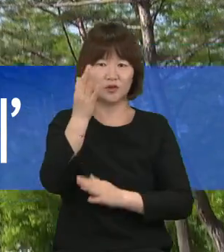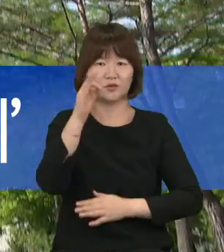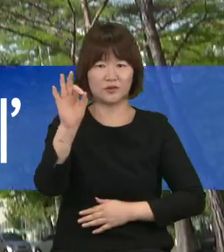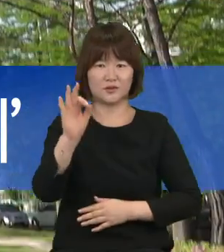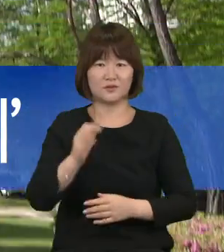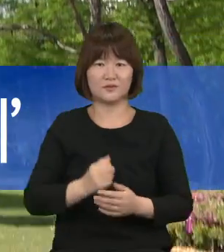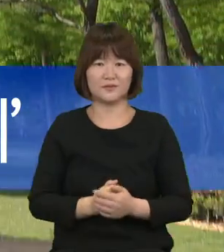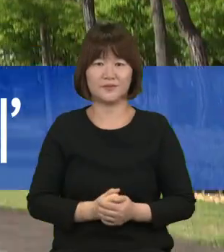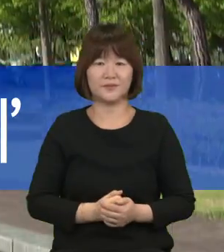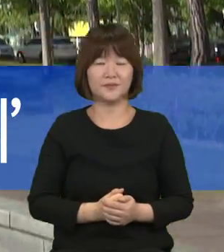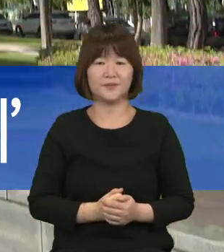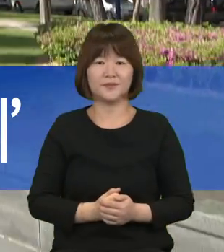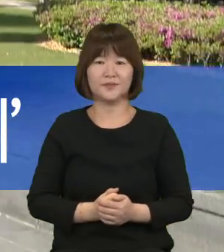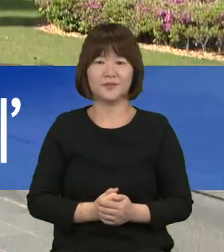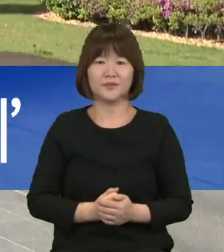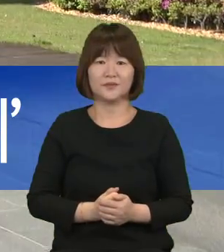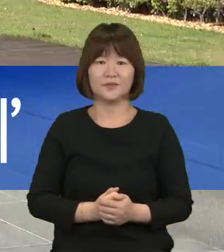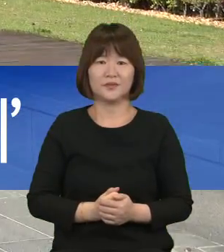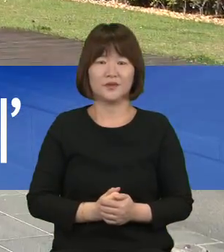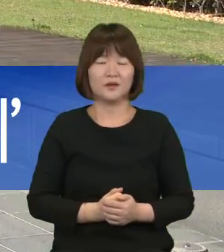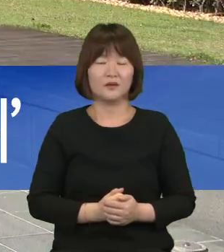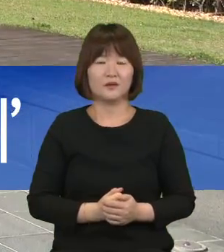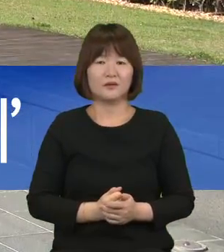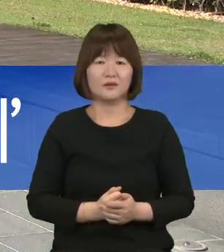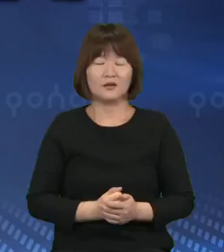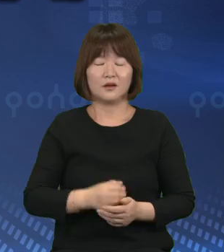도시로 인정받고 있습니다.